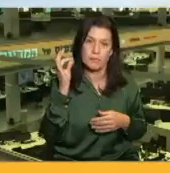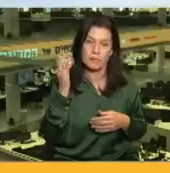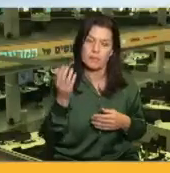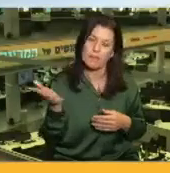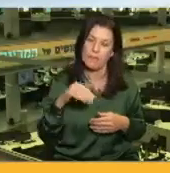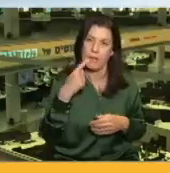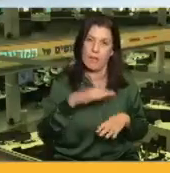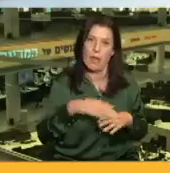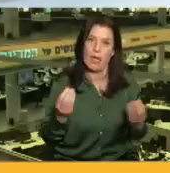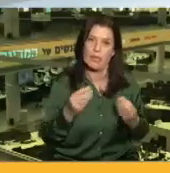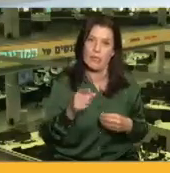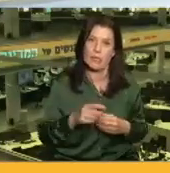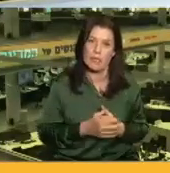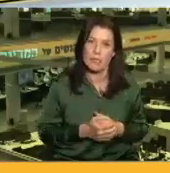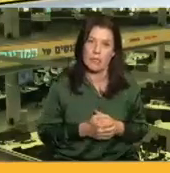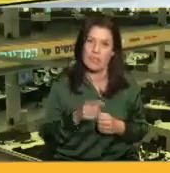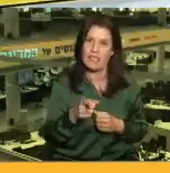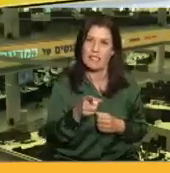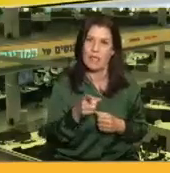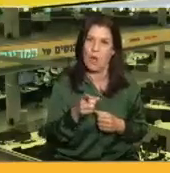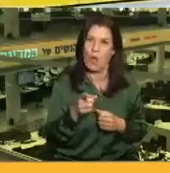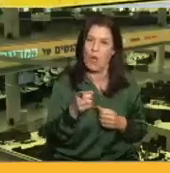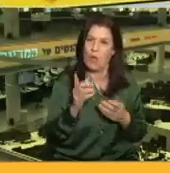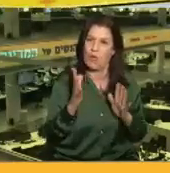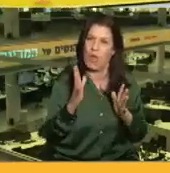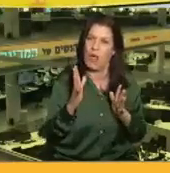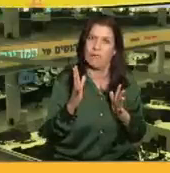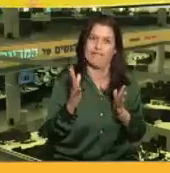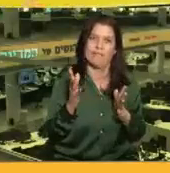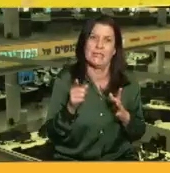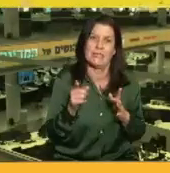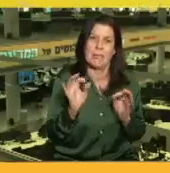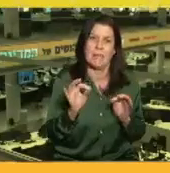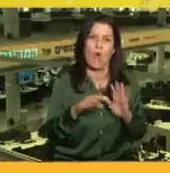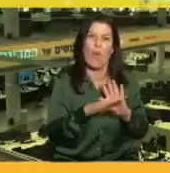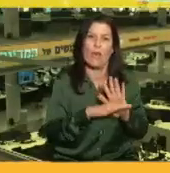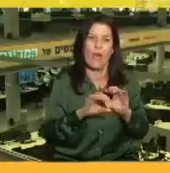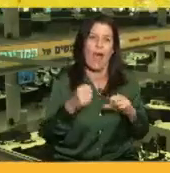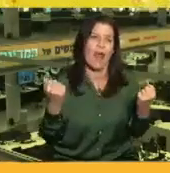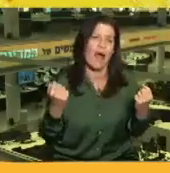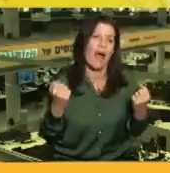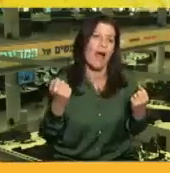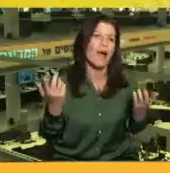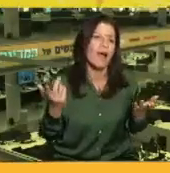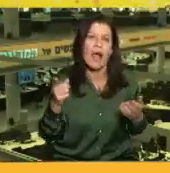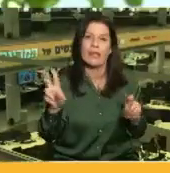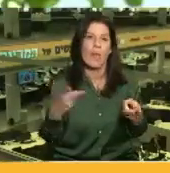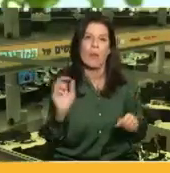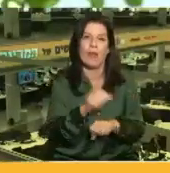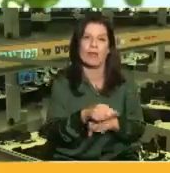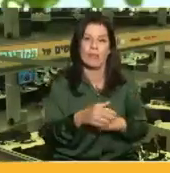נדבר על העניין הזה. זה לא חזק ממך, שירי מימון? כן. חוקי ההלכה ו... זה חד משמעית יותר חזק ממני.